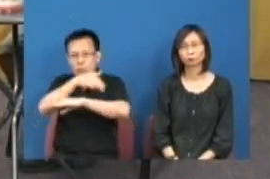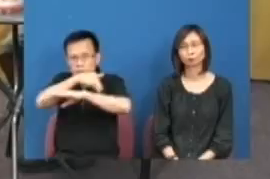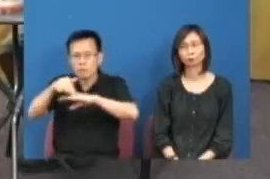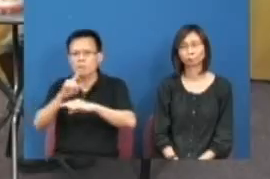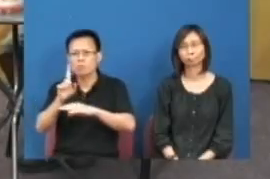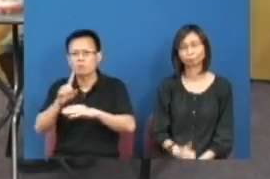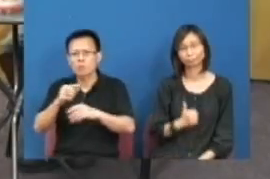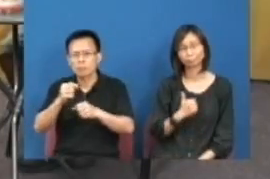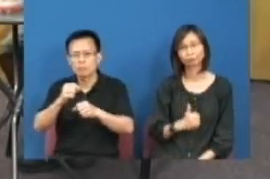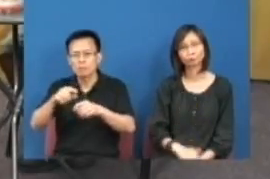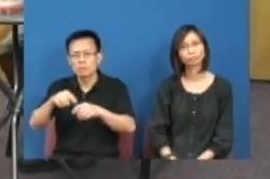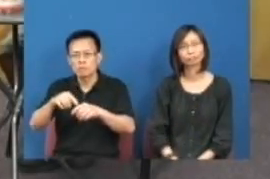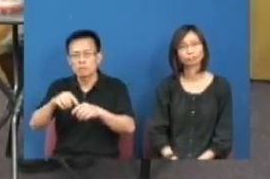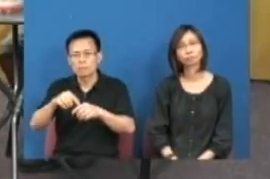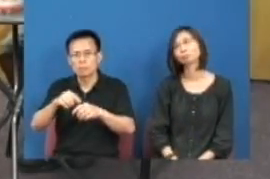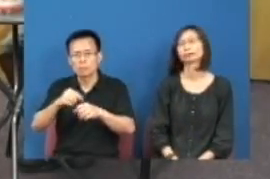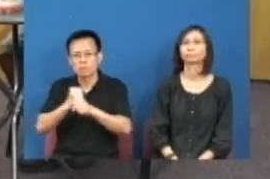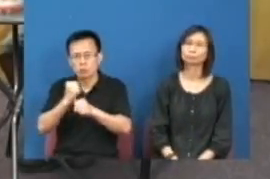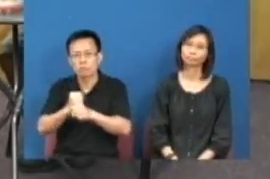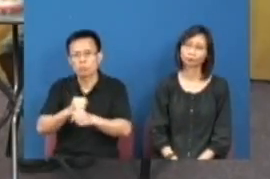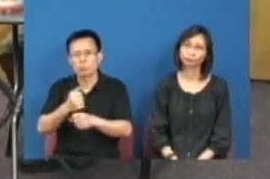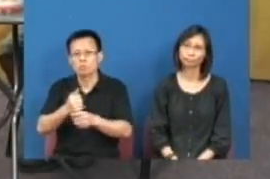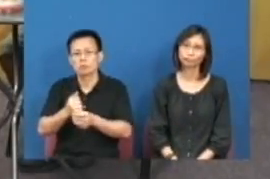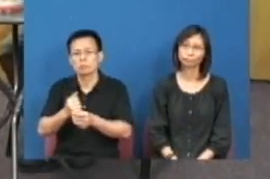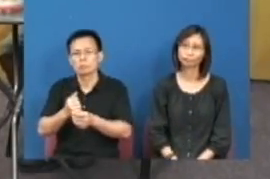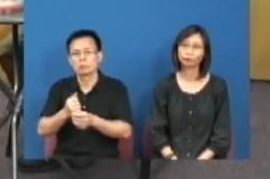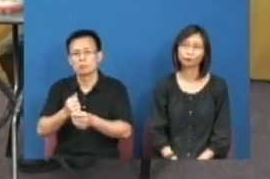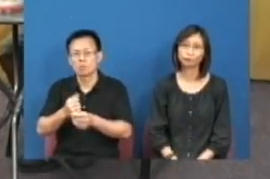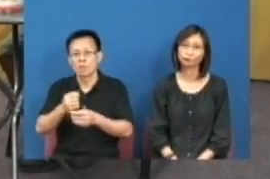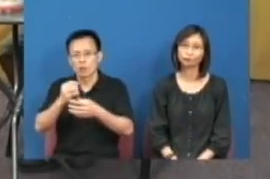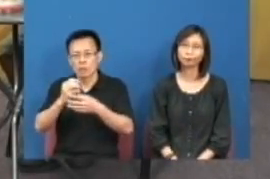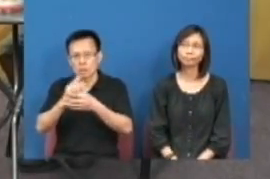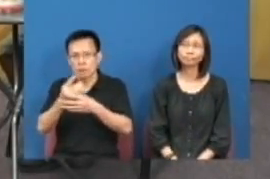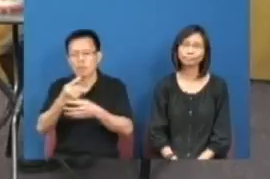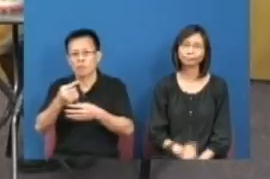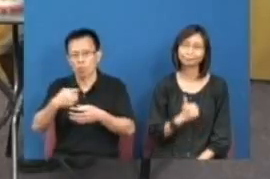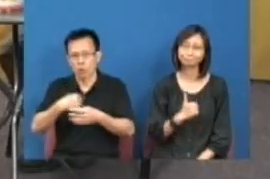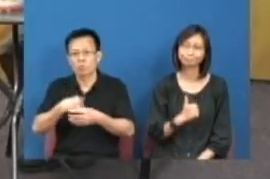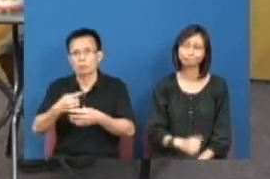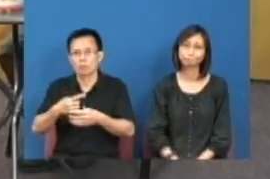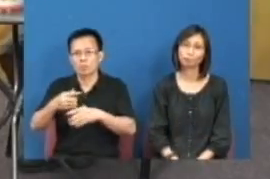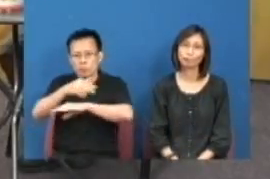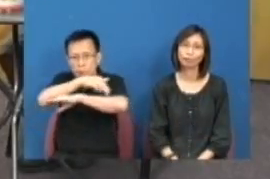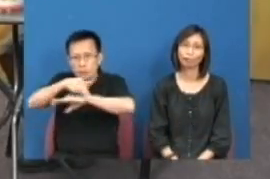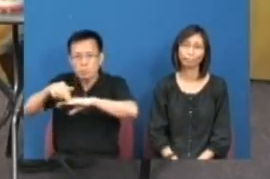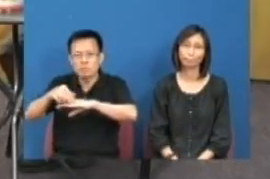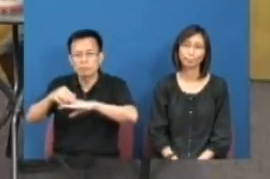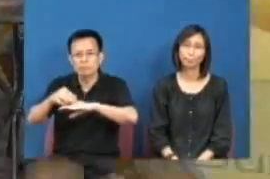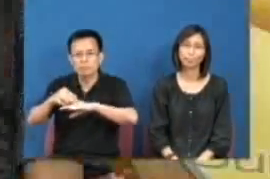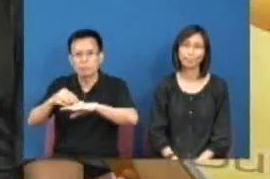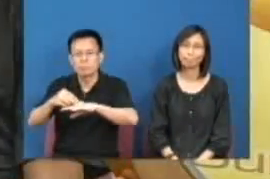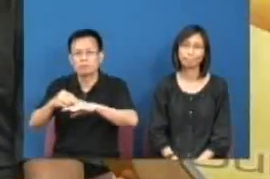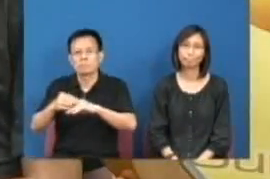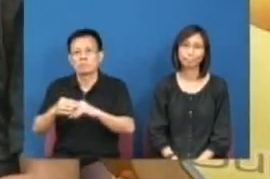嘅咧？香港邊緣化就係因為我哋俾人邊緣化，即係大部分嘅港人俾人邊緣化啊嘛，俾自